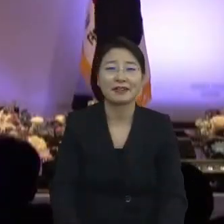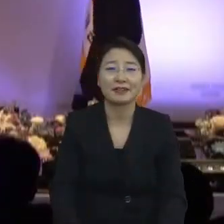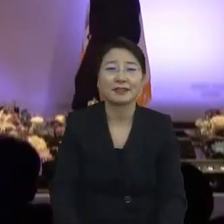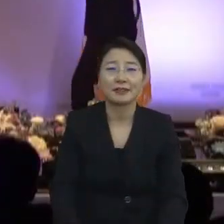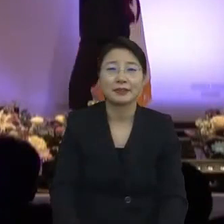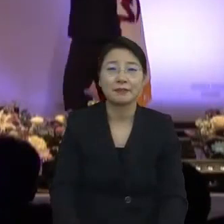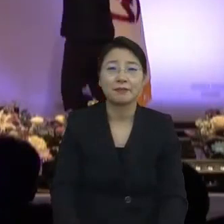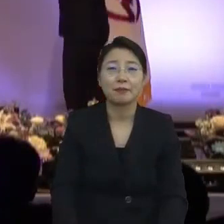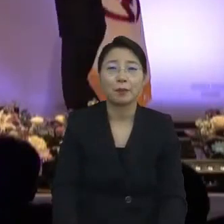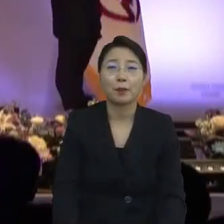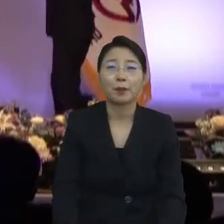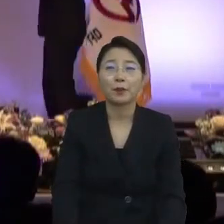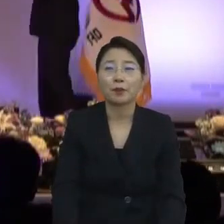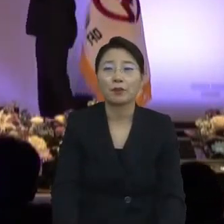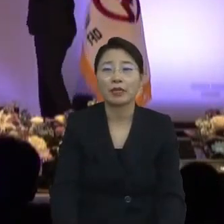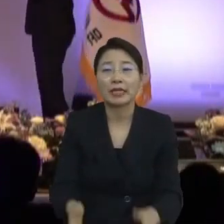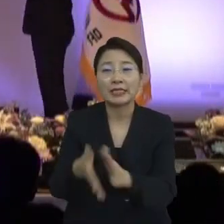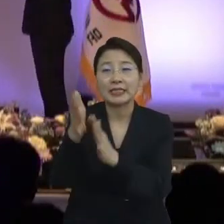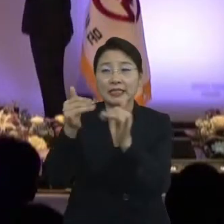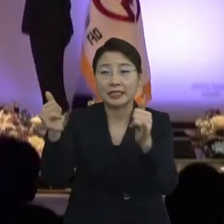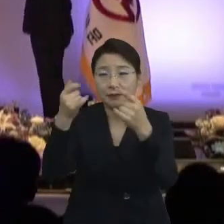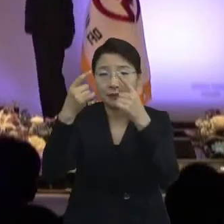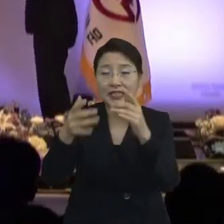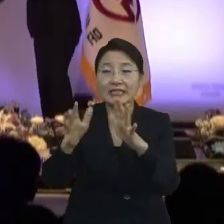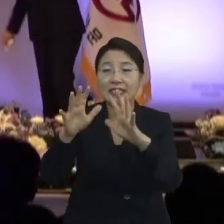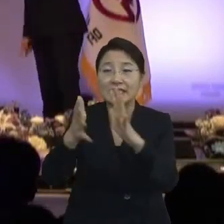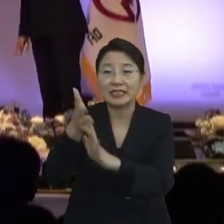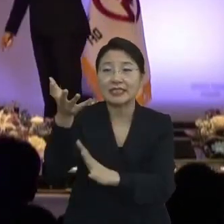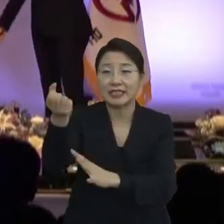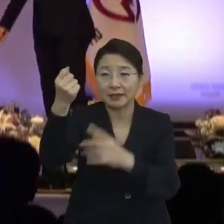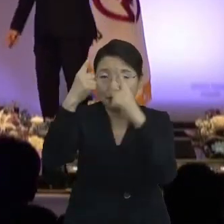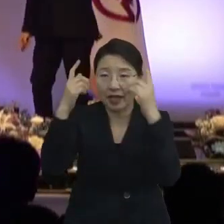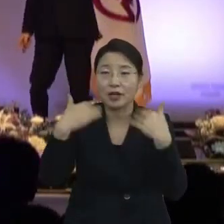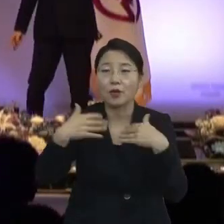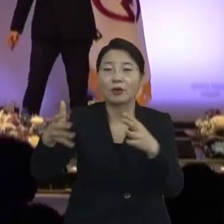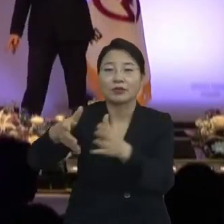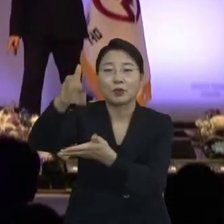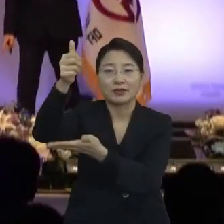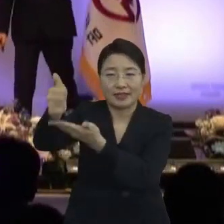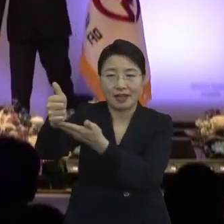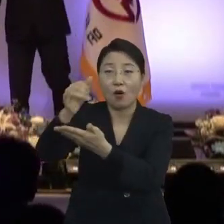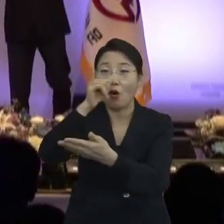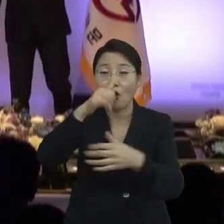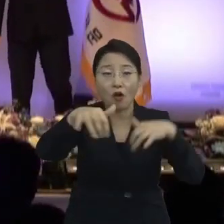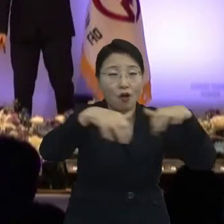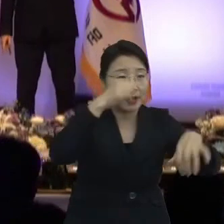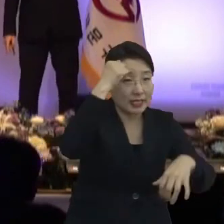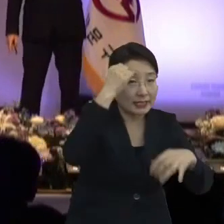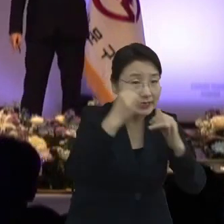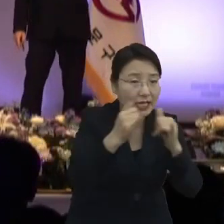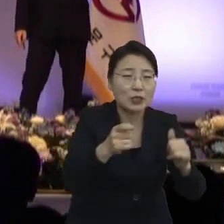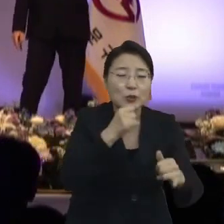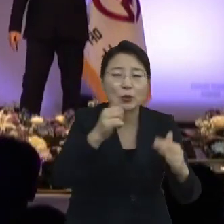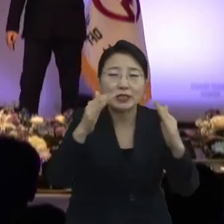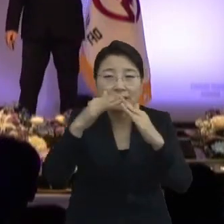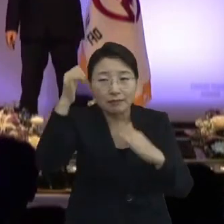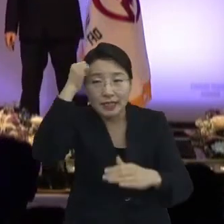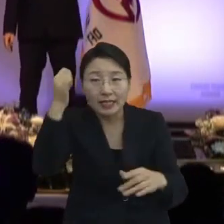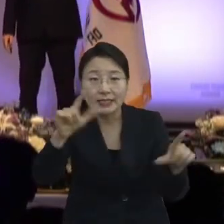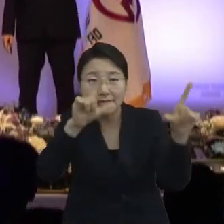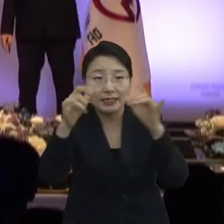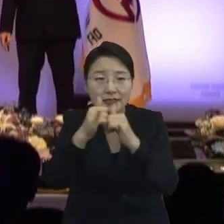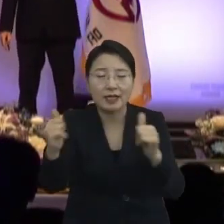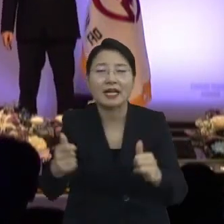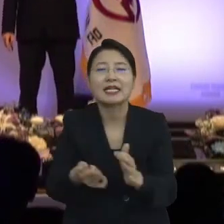싶습니다. 여기 지금 시립대 총장님도 와 계시고 한데 이분들 노숙인 또 쪽방촌 거주민들에게